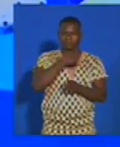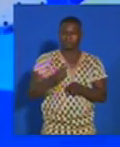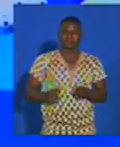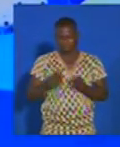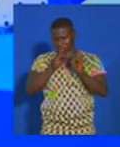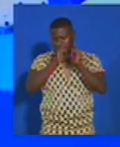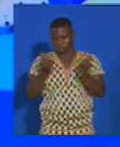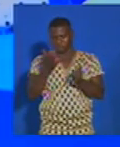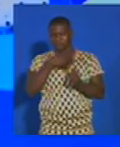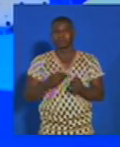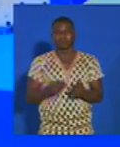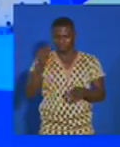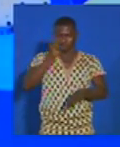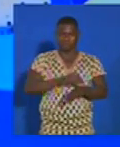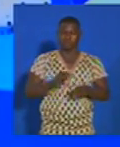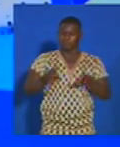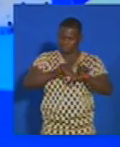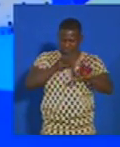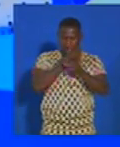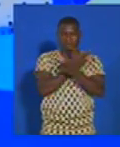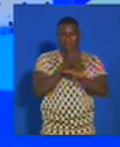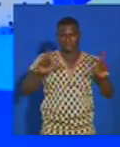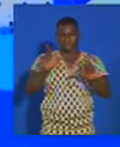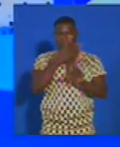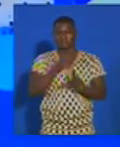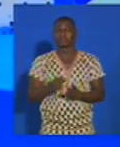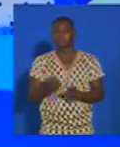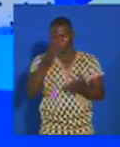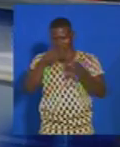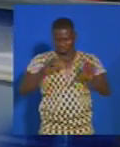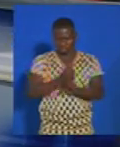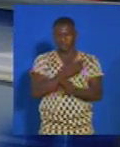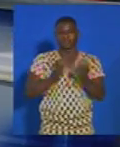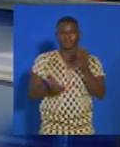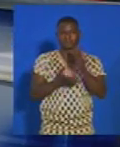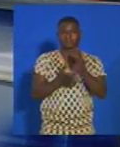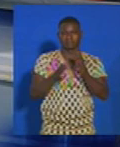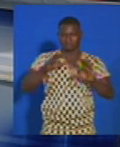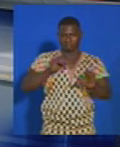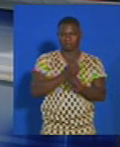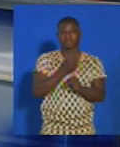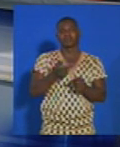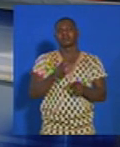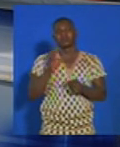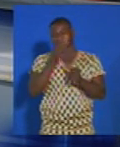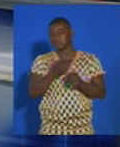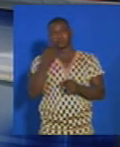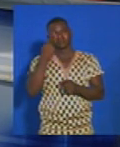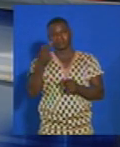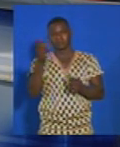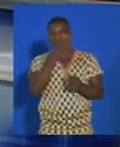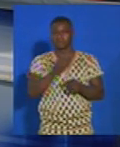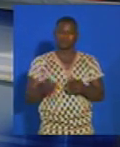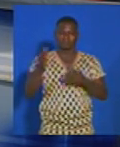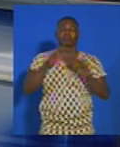phase théorique et pratique. Les participants ont été initiés aux techniques de prise de vue avec les smartphones. Ils ont également appris le montage